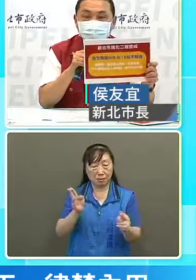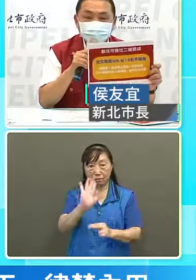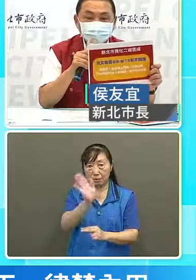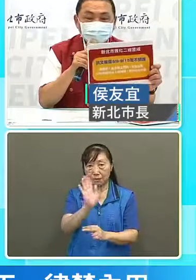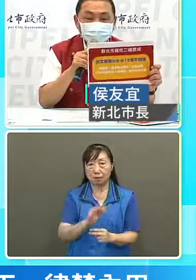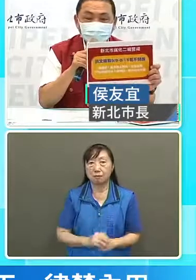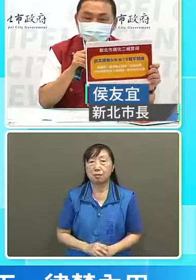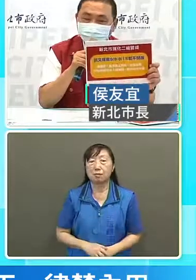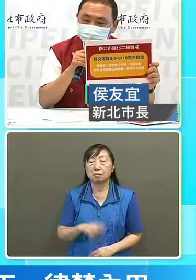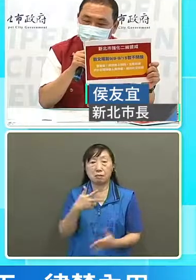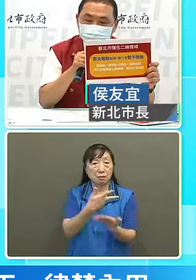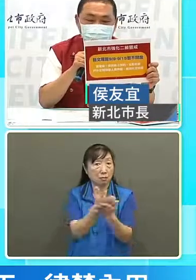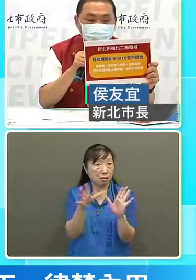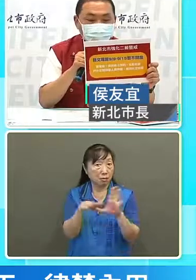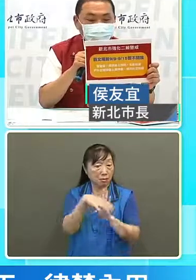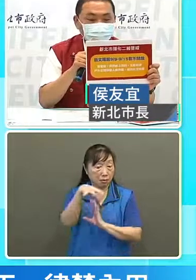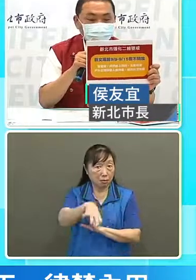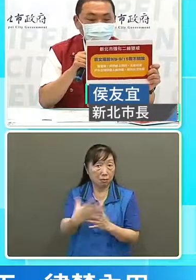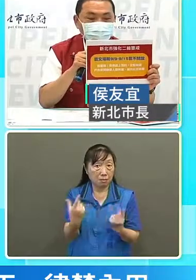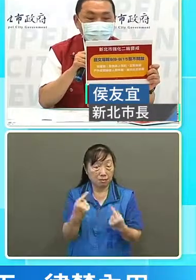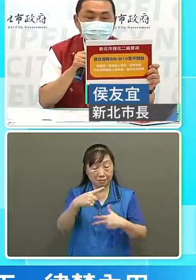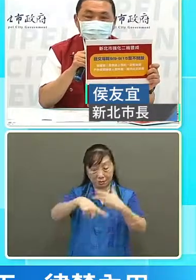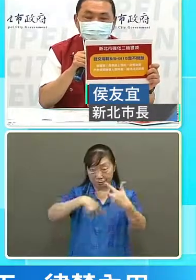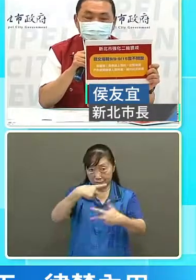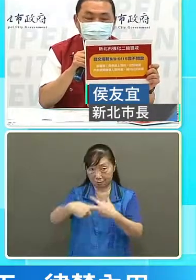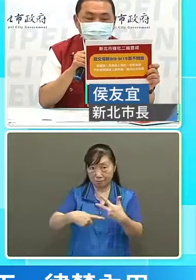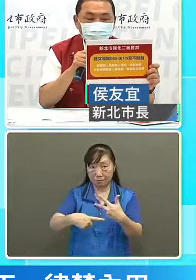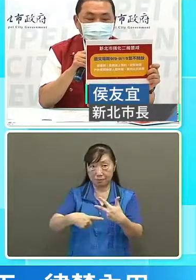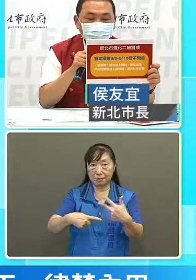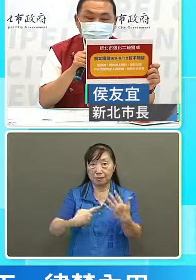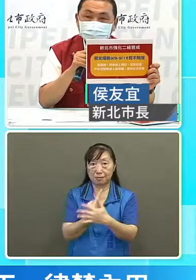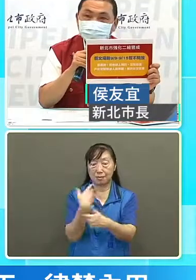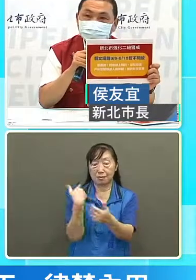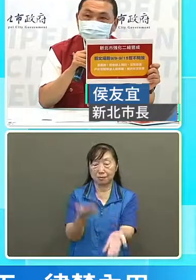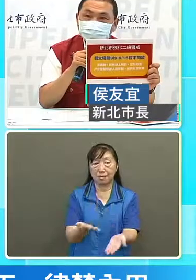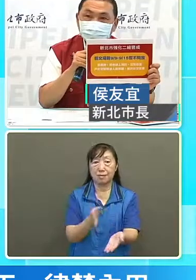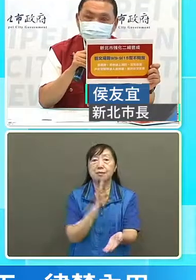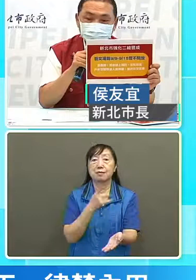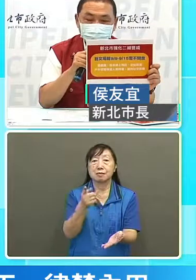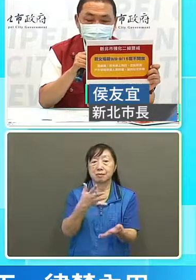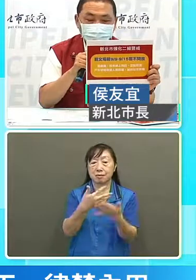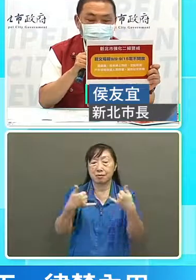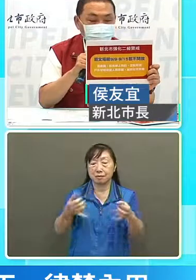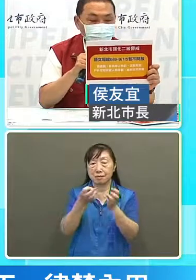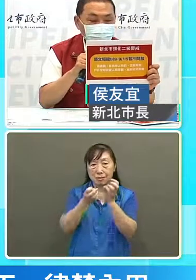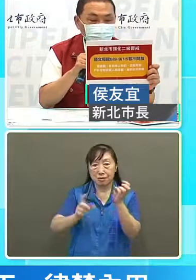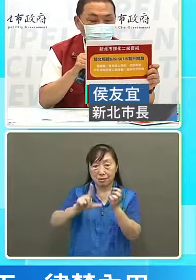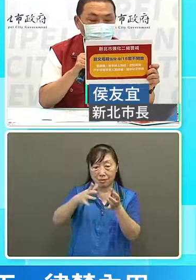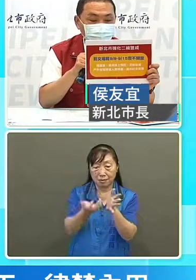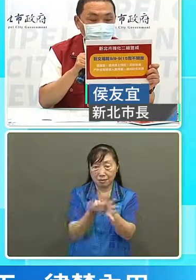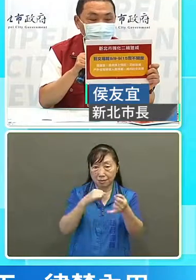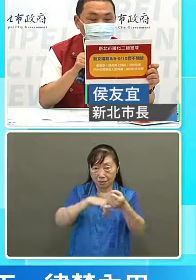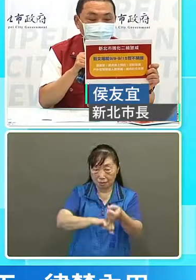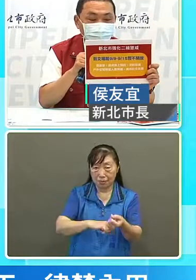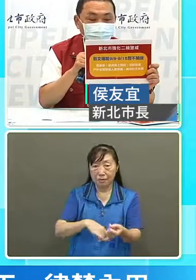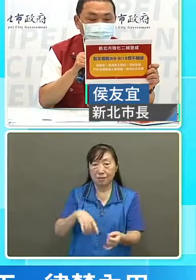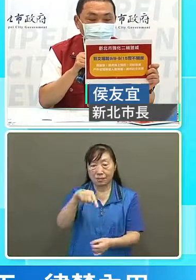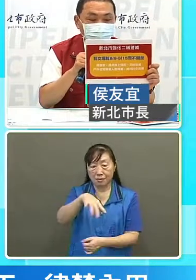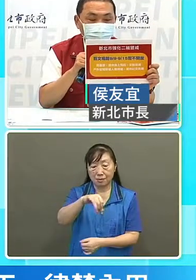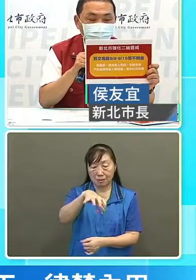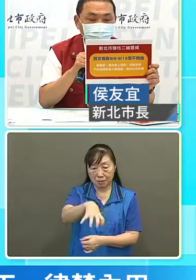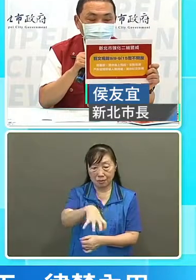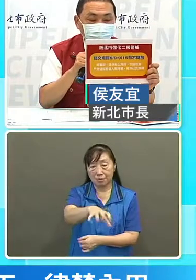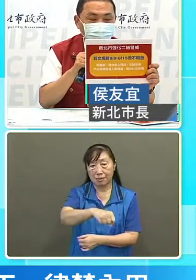于我们的艺文场馆也是一样，一个礼拜我们只提供线上预约、定点取书，而且户